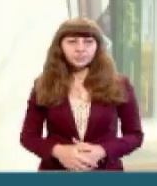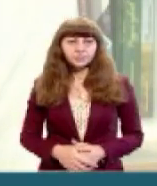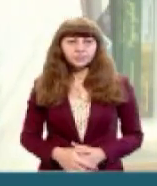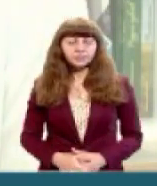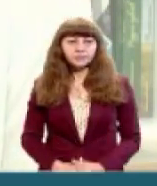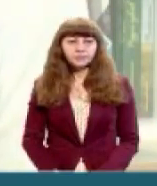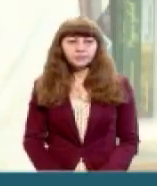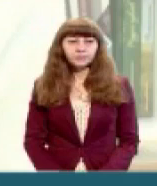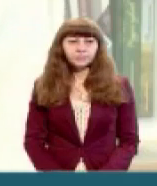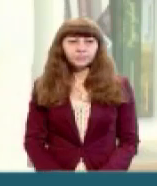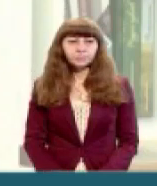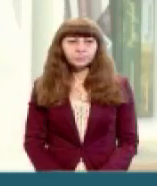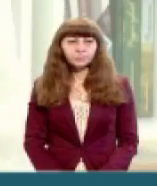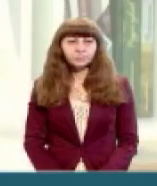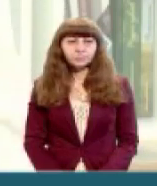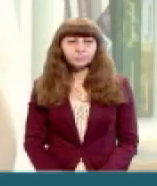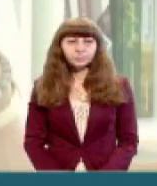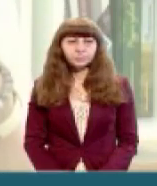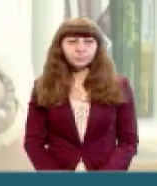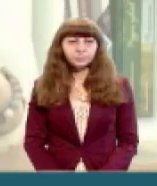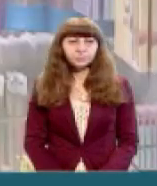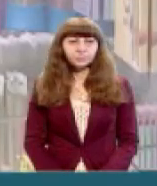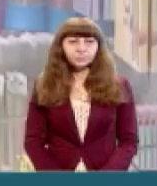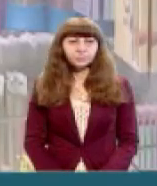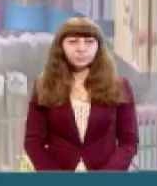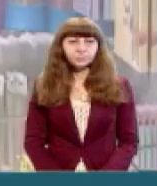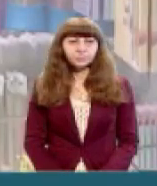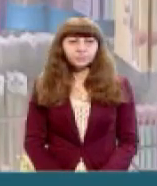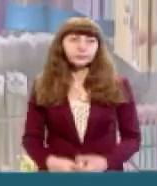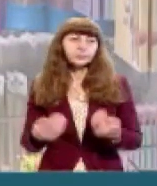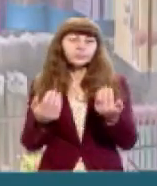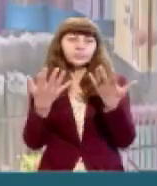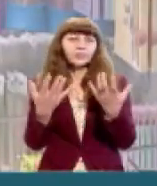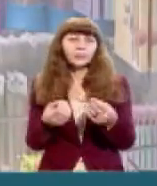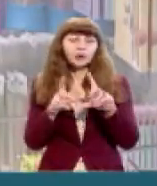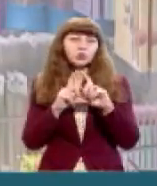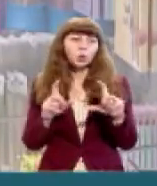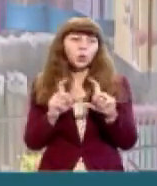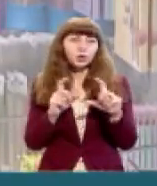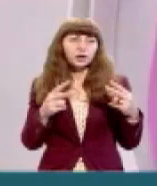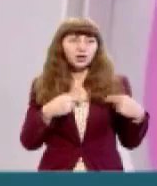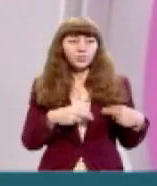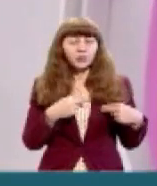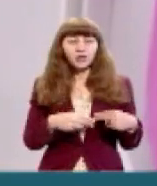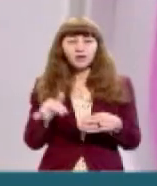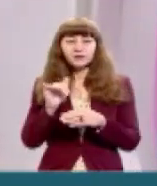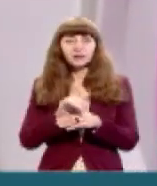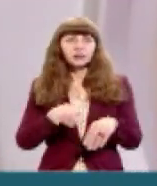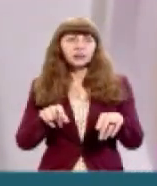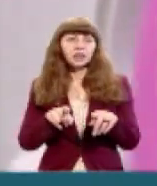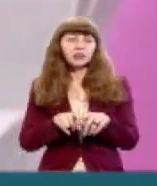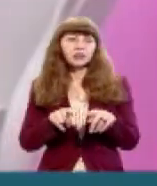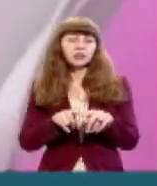мен тәрбиеленушілердің өзге де санаттар жатады. Қазіргі уақытта мектептер балалардың мәліметтерін автоматтандырылған жүйеге